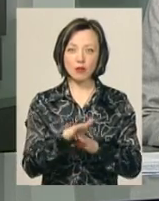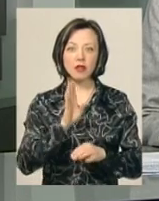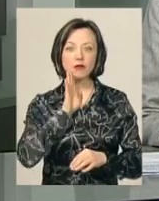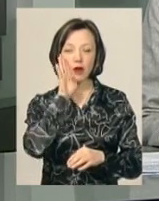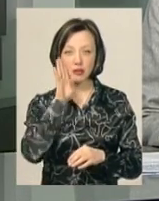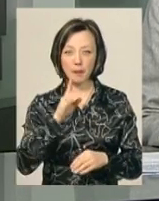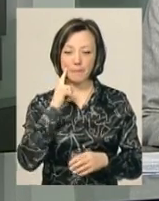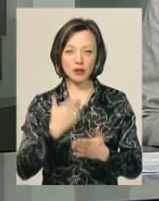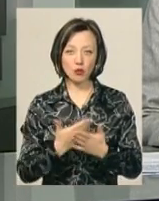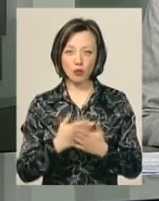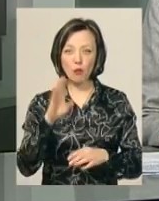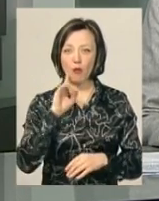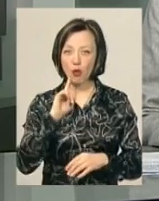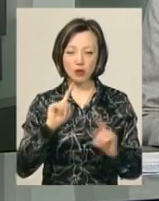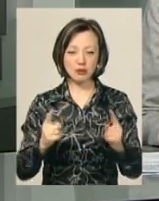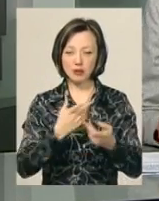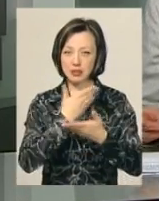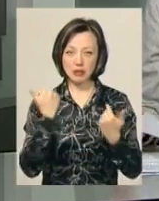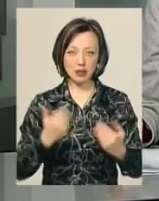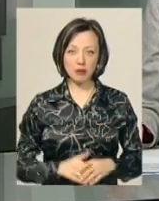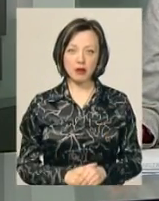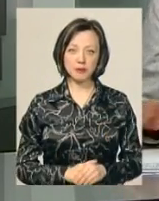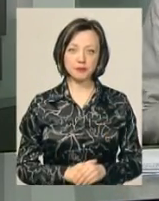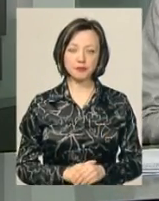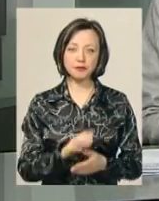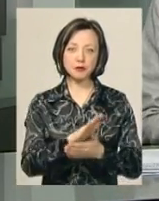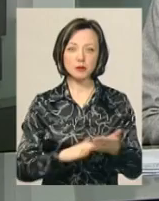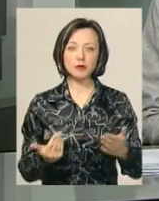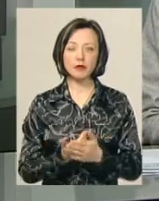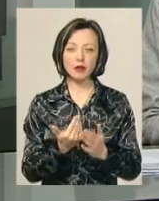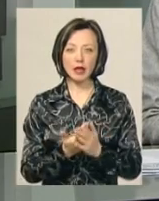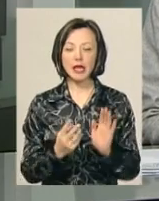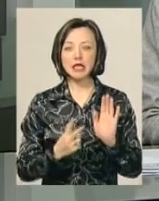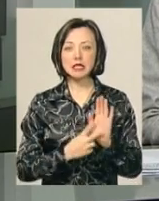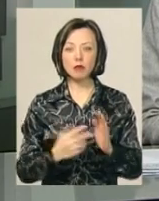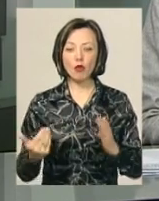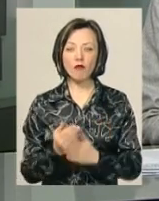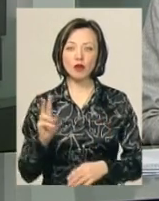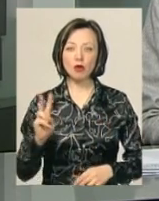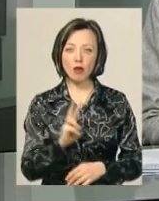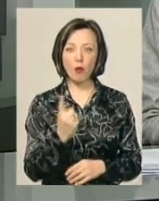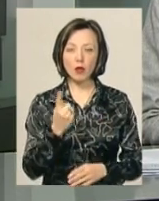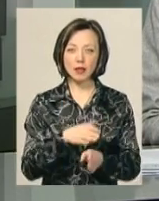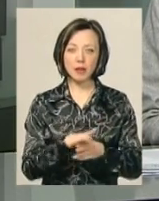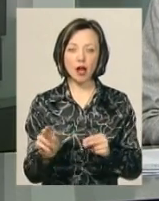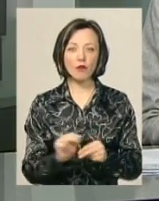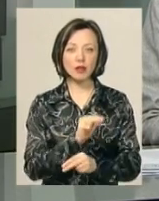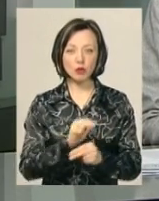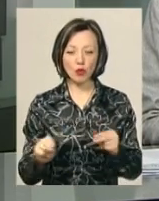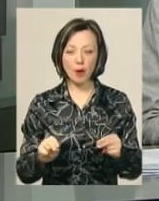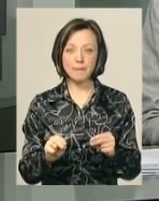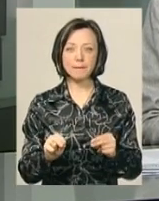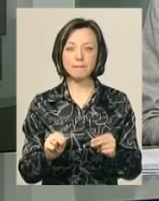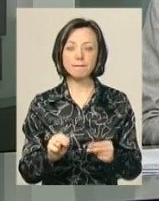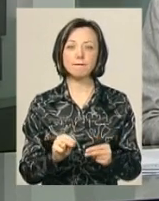вранці. Підозрюваних поки що не затримали. Продовжуємо випуск. 7 нових тролейбусів та 1 капітально відремонтований